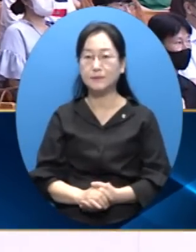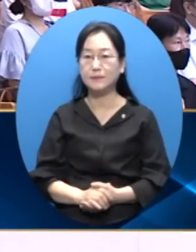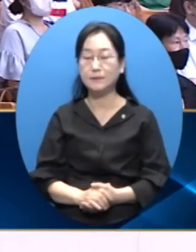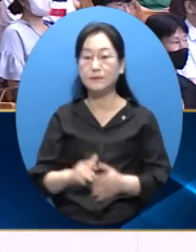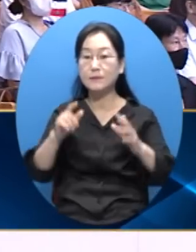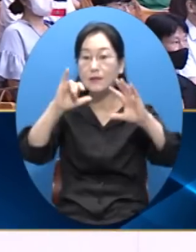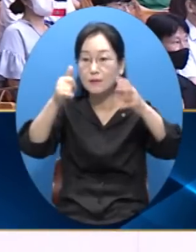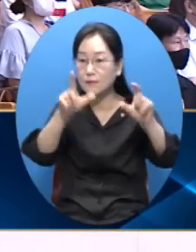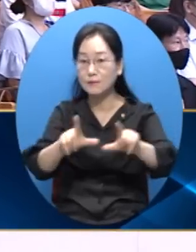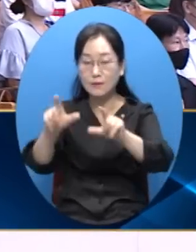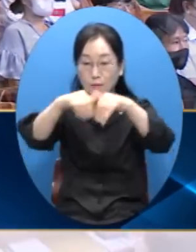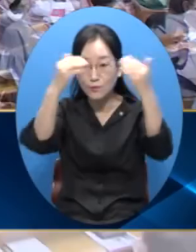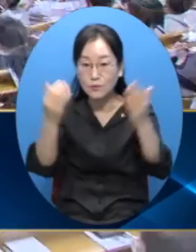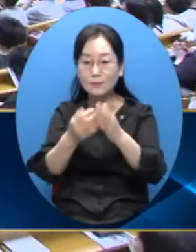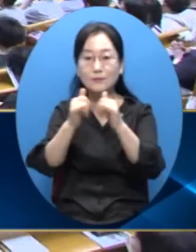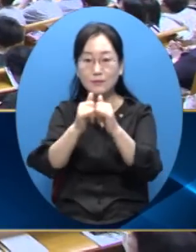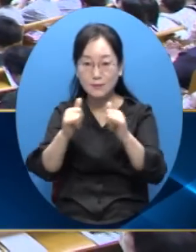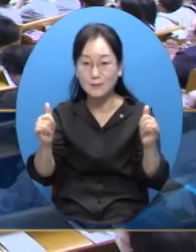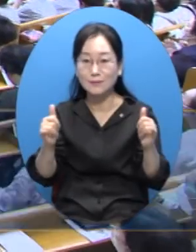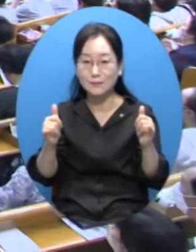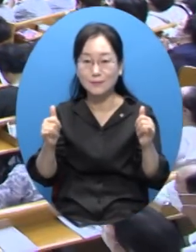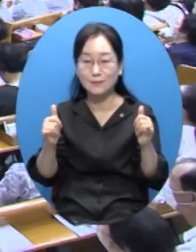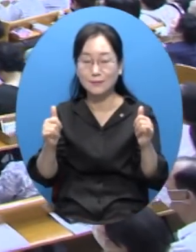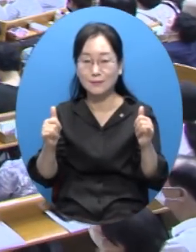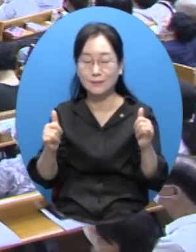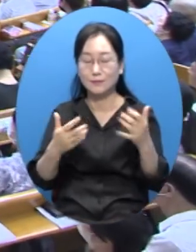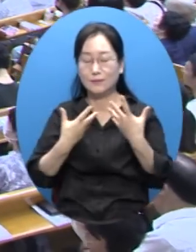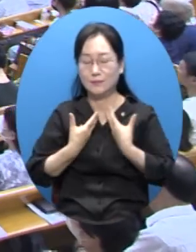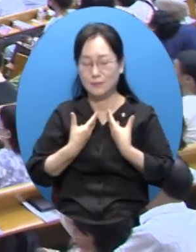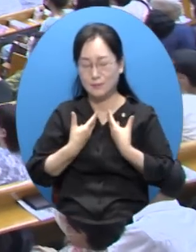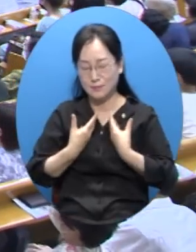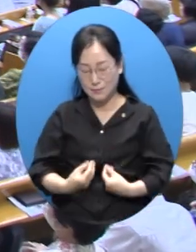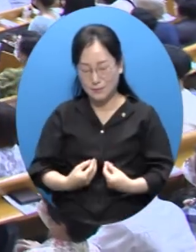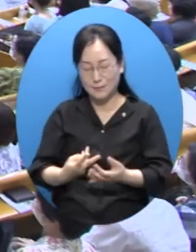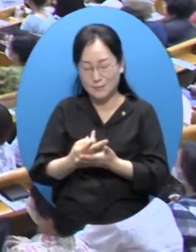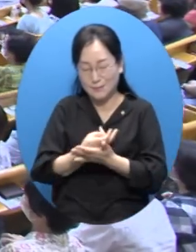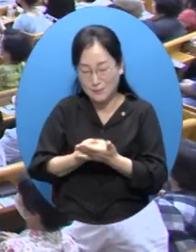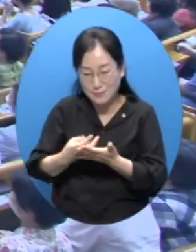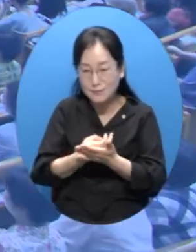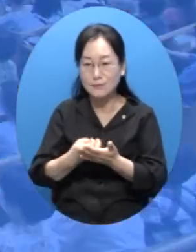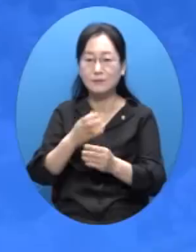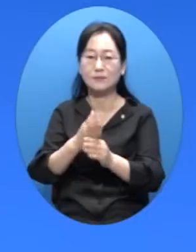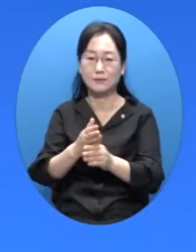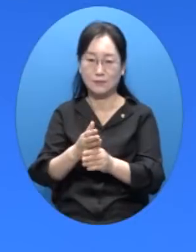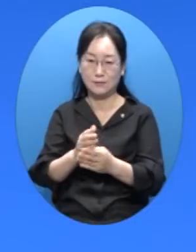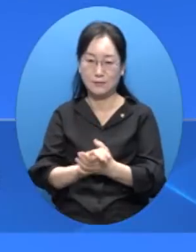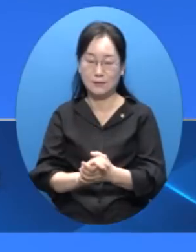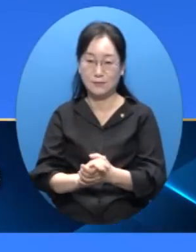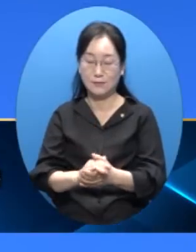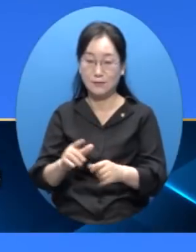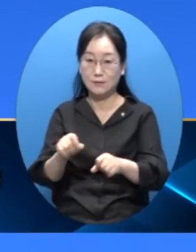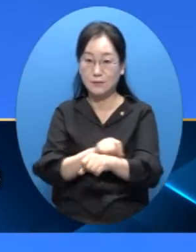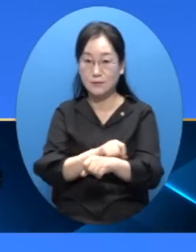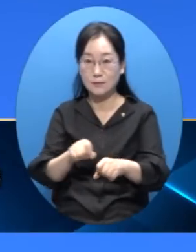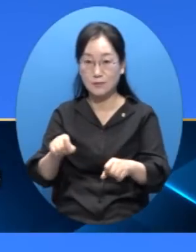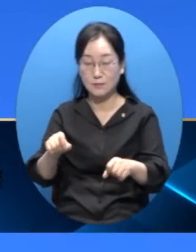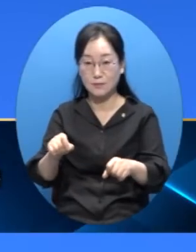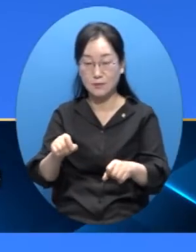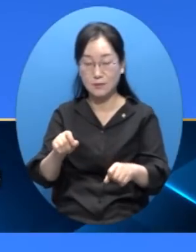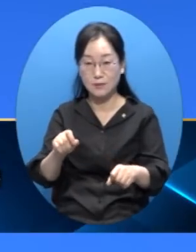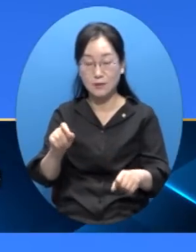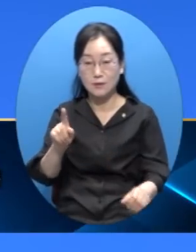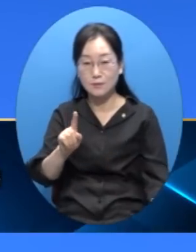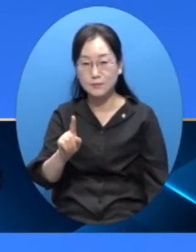이 세상을 살아가는 모든 사람들이 절망 가운데 몸부림치고 있습니다. 그리고 절망의 삶을 살아가는 사람들